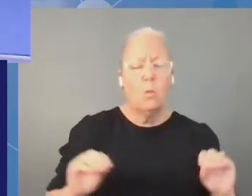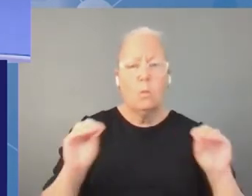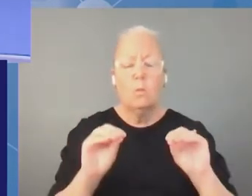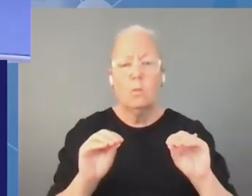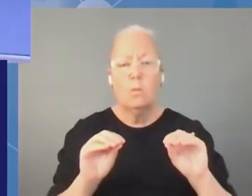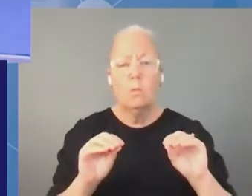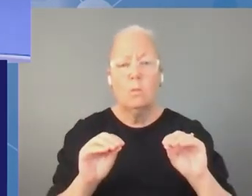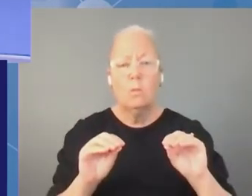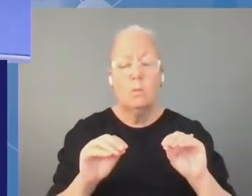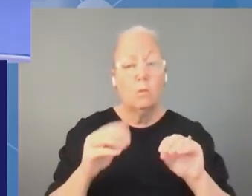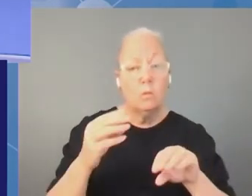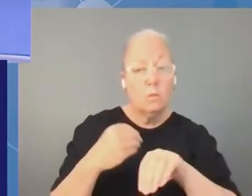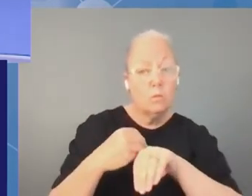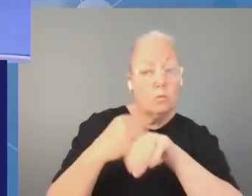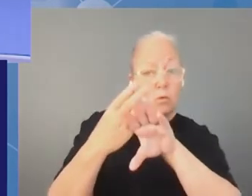议员的吧。